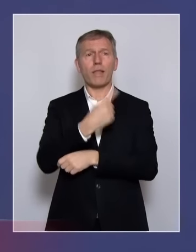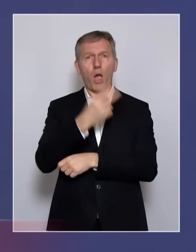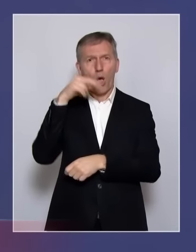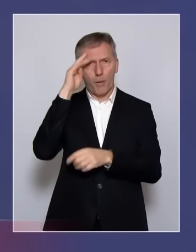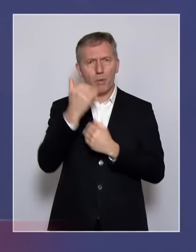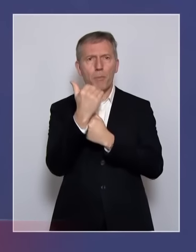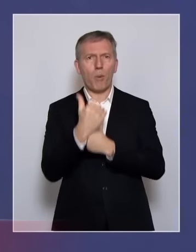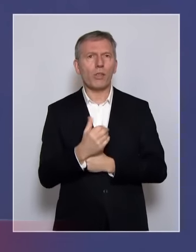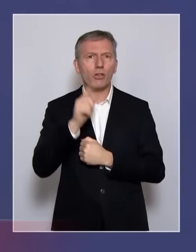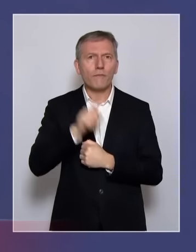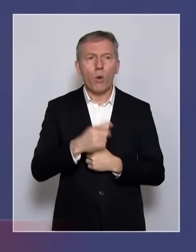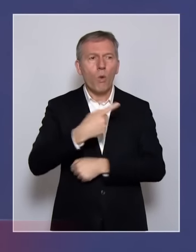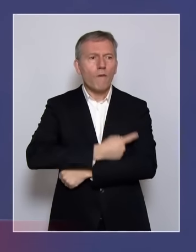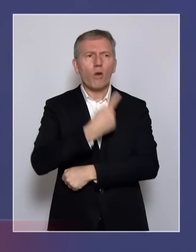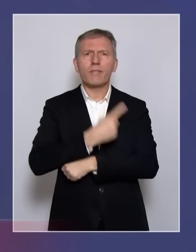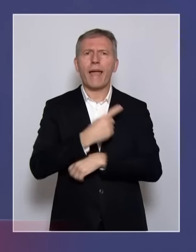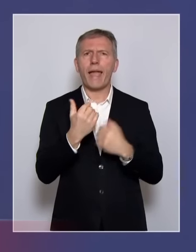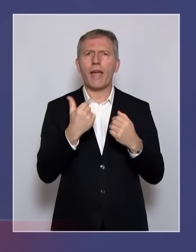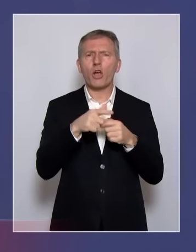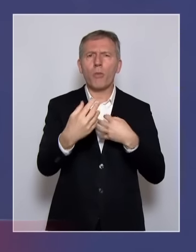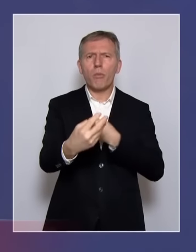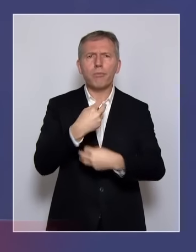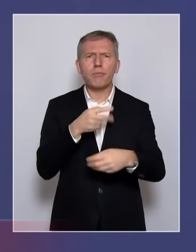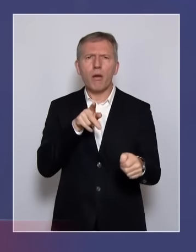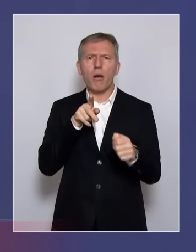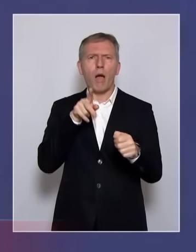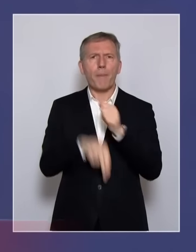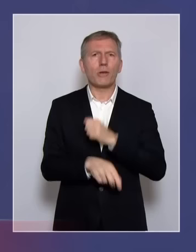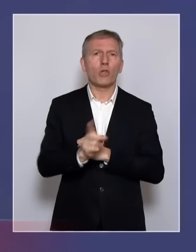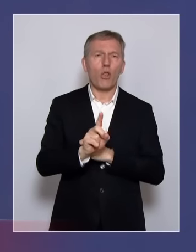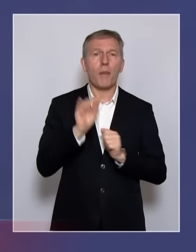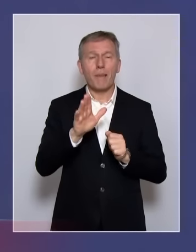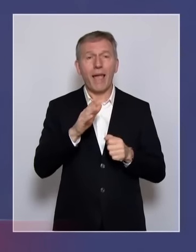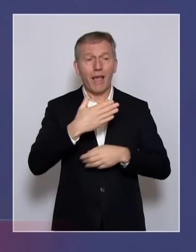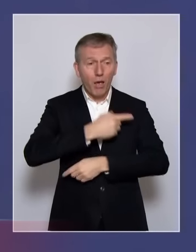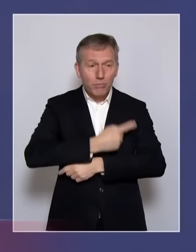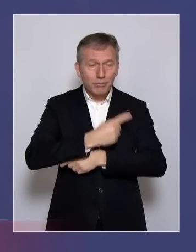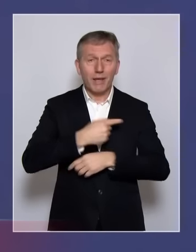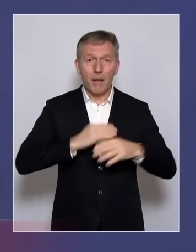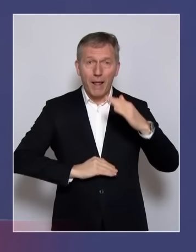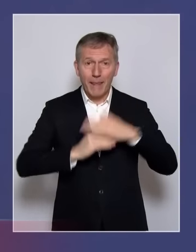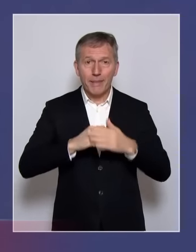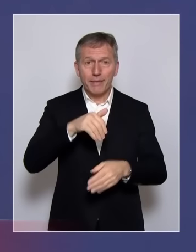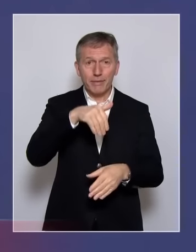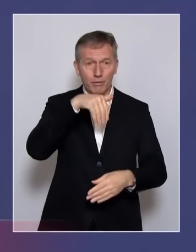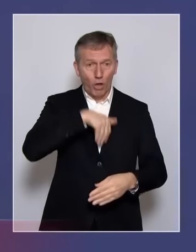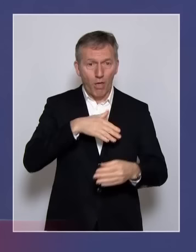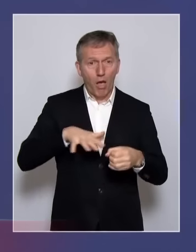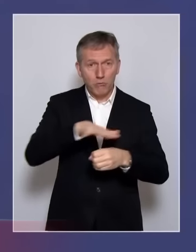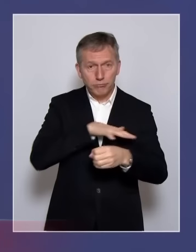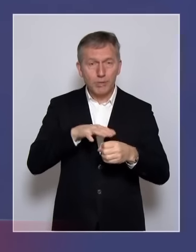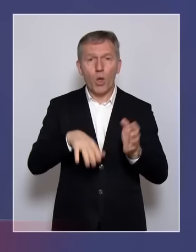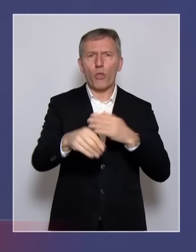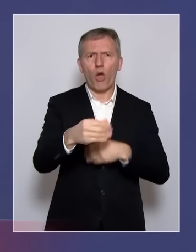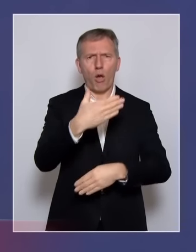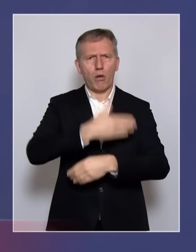Non les frontières comme forteresses étanches mais comme limites entre un dedans et un dehors. Il n'y a pas de souveraineté s'il n'y a pas